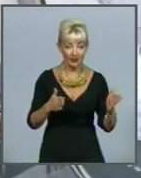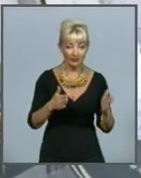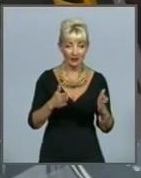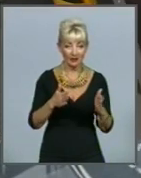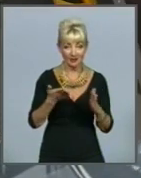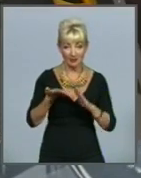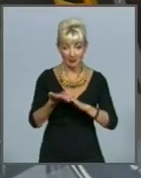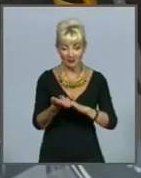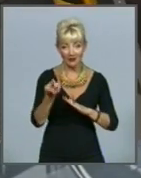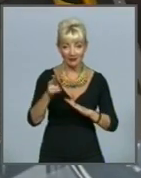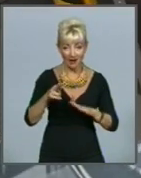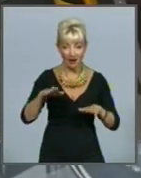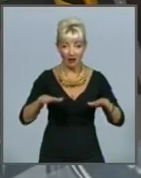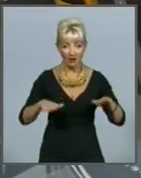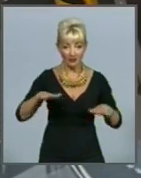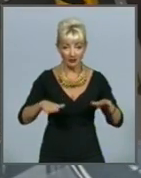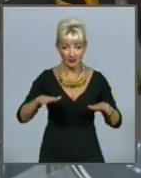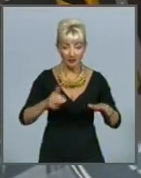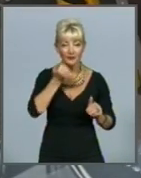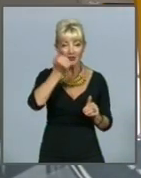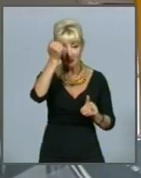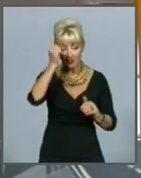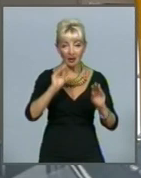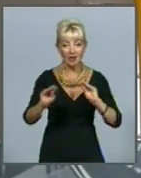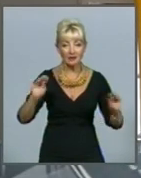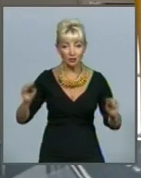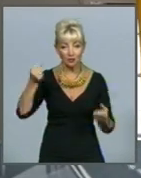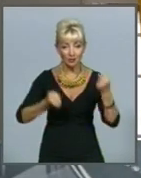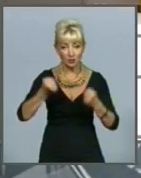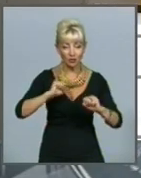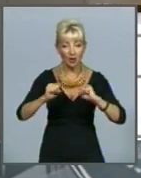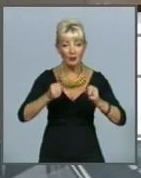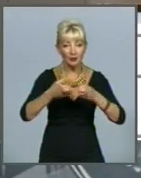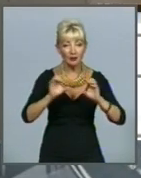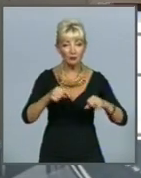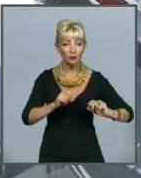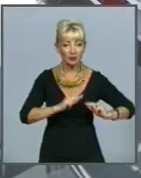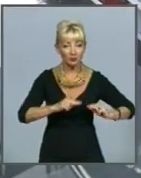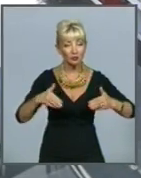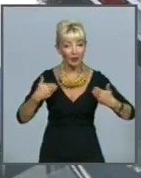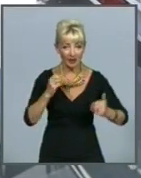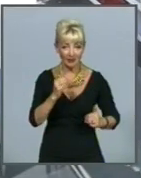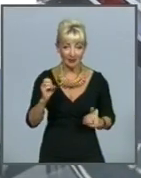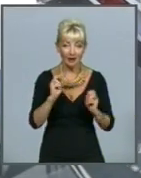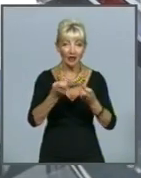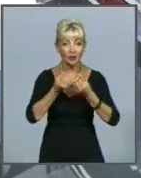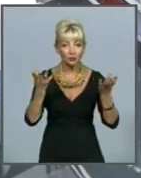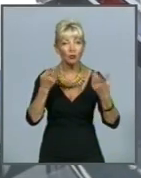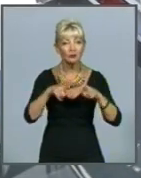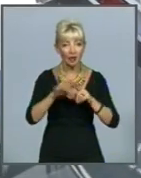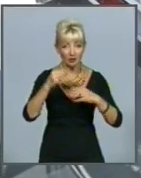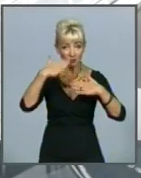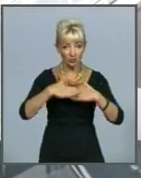равновесия. Завдяки оснащенню автомобіля бригади зможуть працювати ефективніше як вдень, так і вночі, у літню спеку